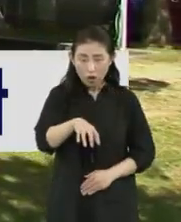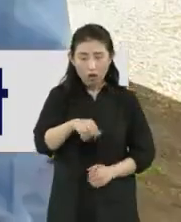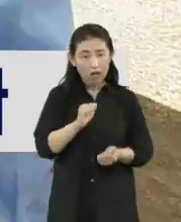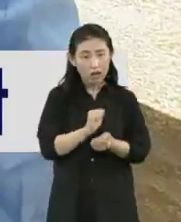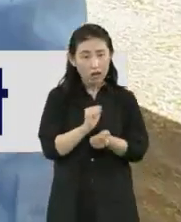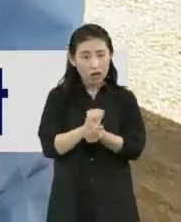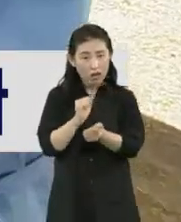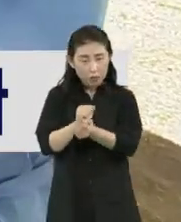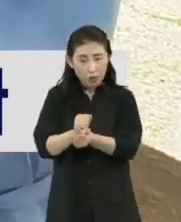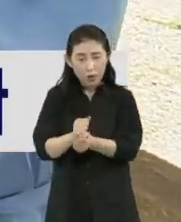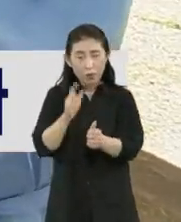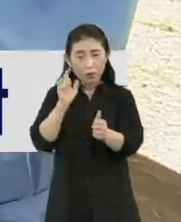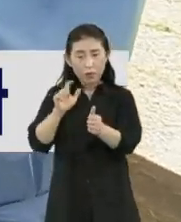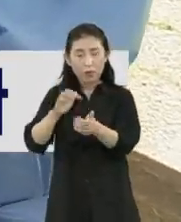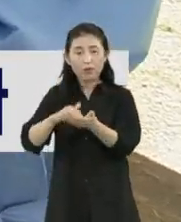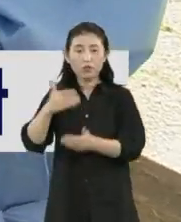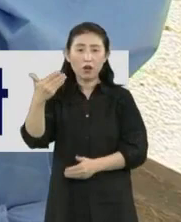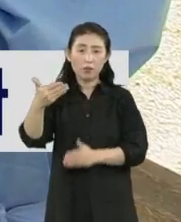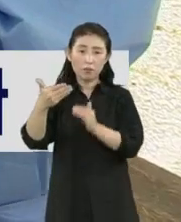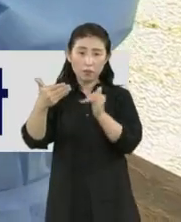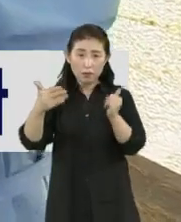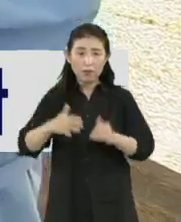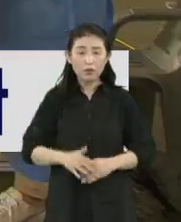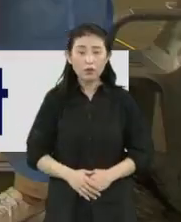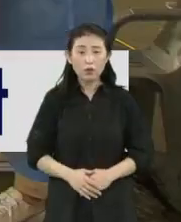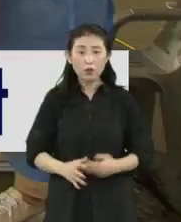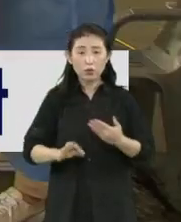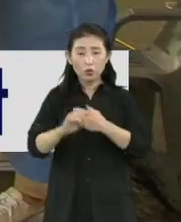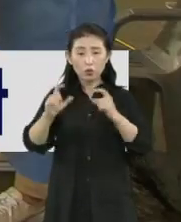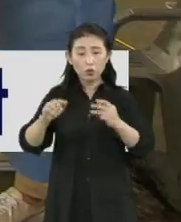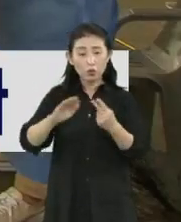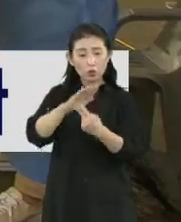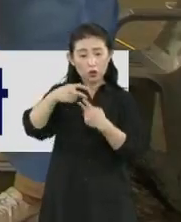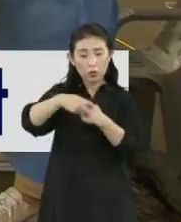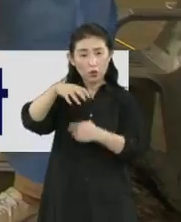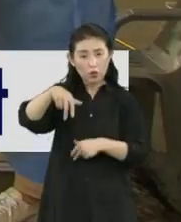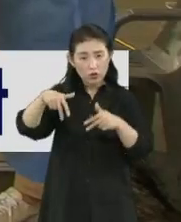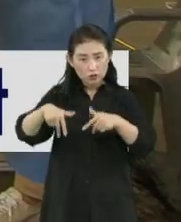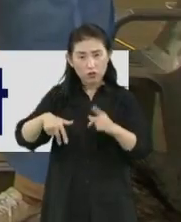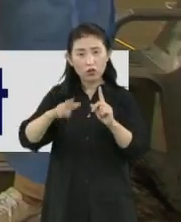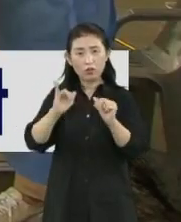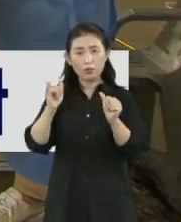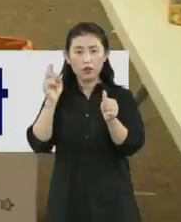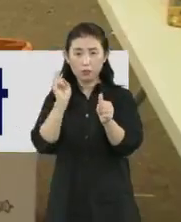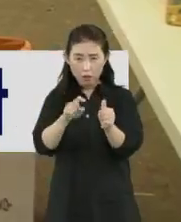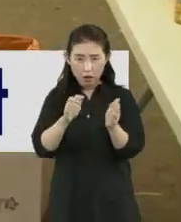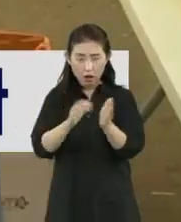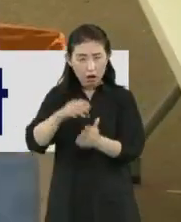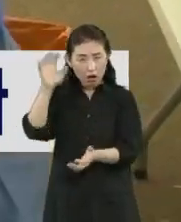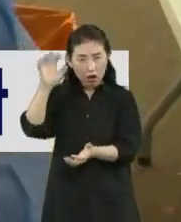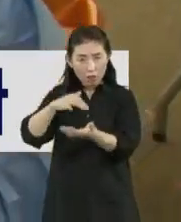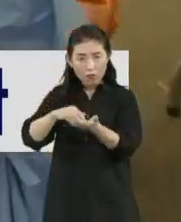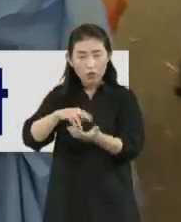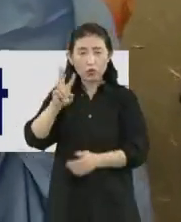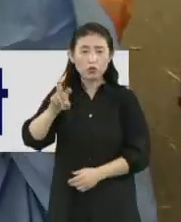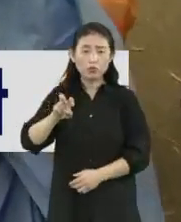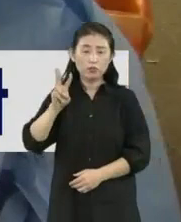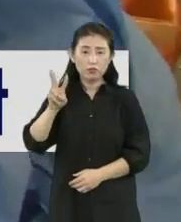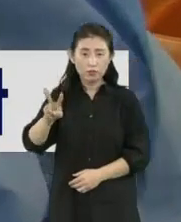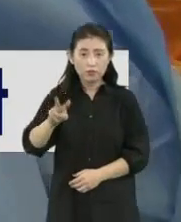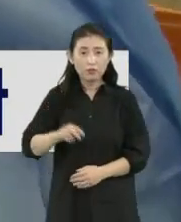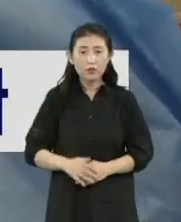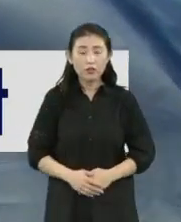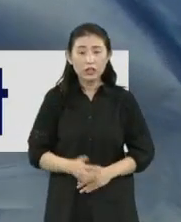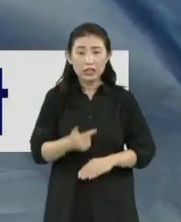N차 감염 등 관련 확진자가 9명에 달하고 동구 요양병원 직원이 추가로 확진되면서 누적 확진자가